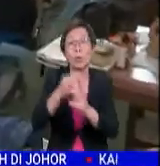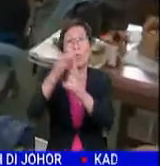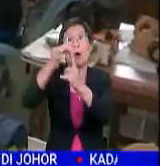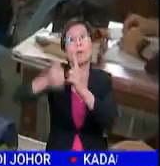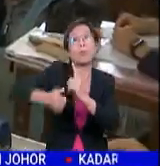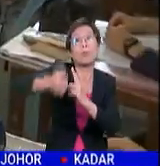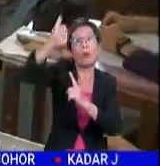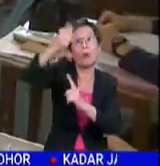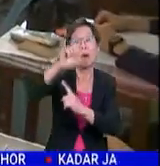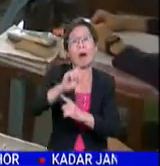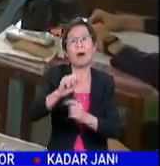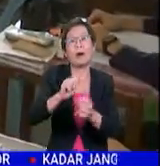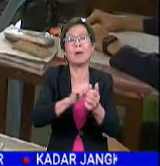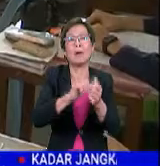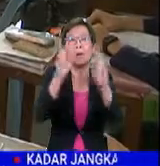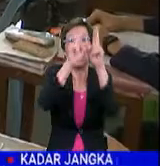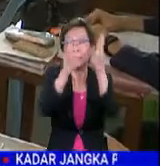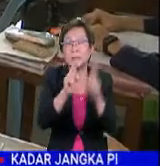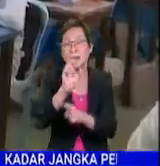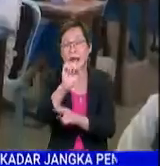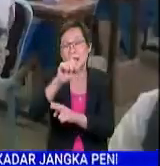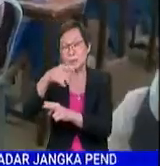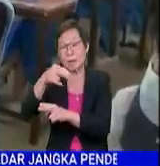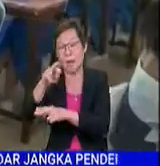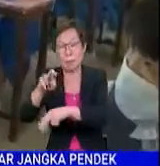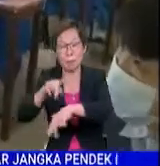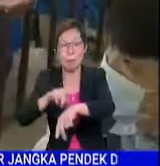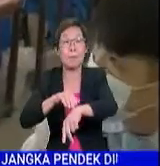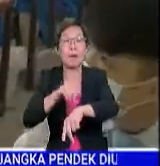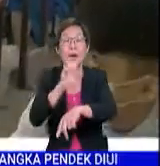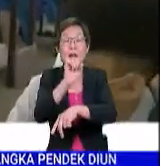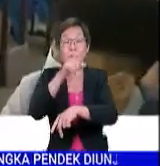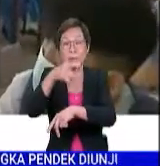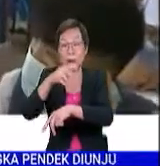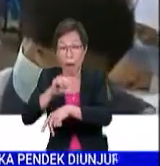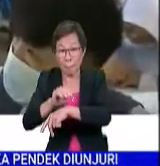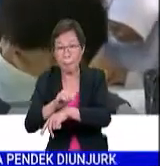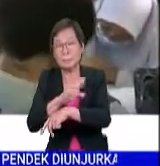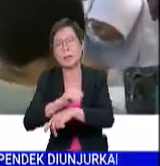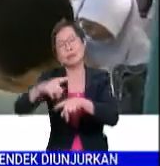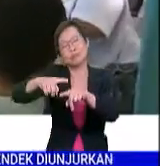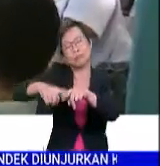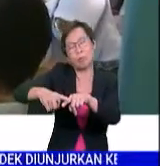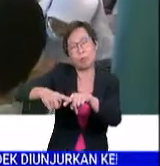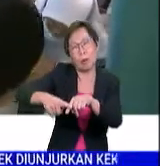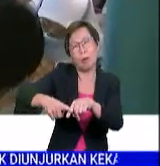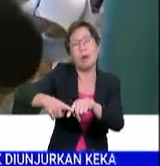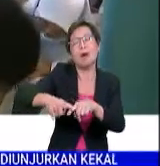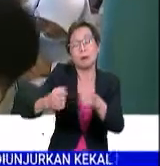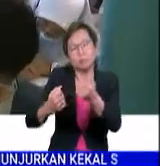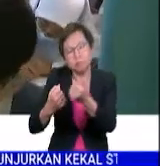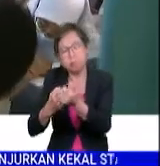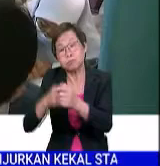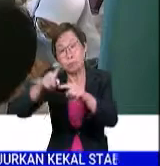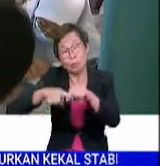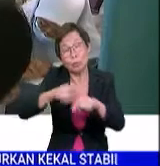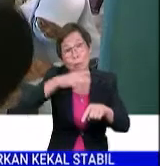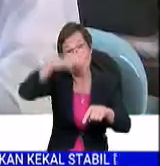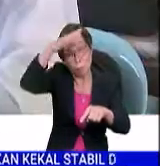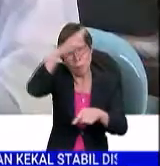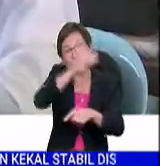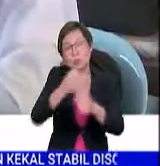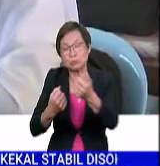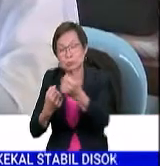mengambil STPM pada usia tersebut, dan harus bergantung kepada ibu bapa dan sokongan yang lain untuk pergi